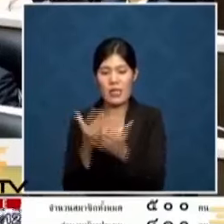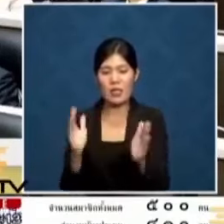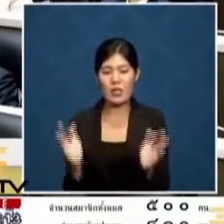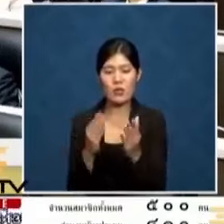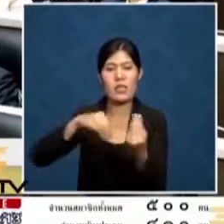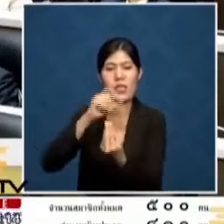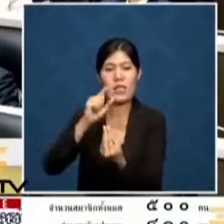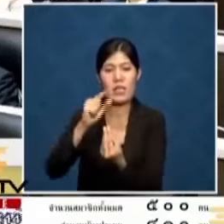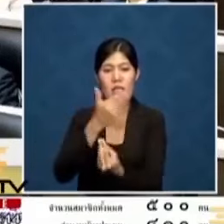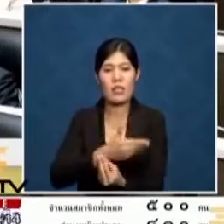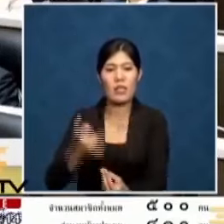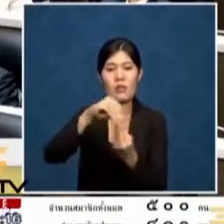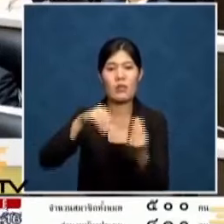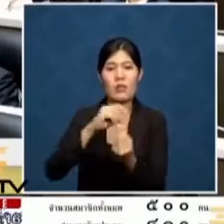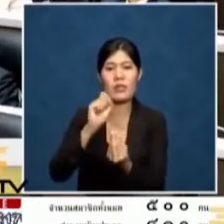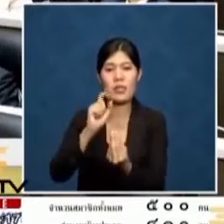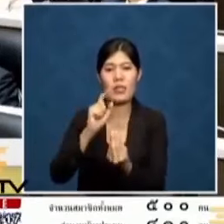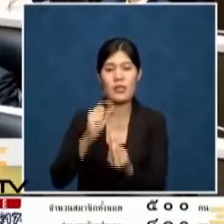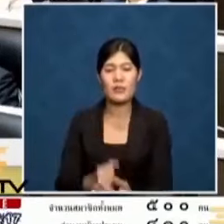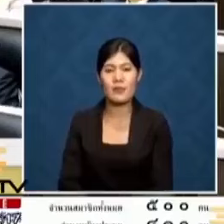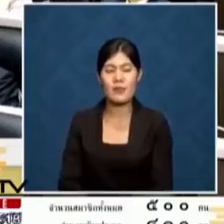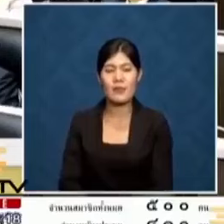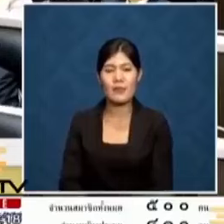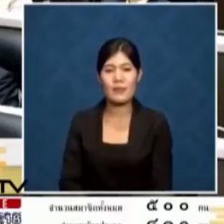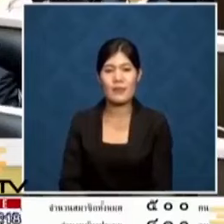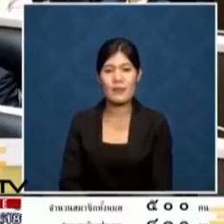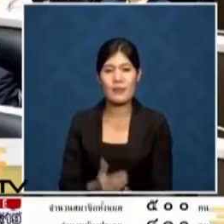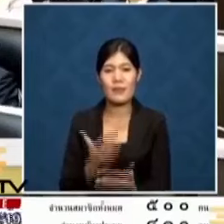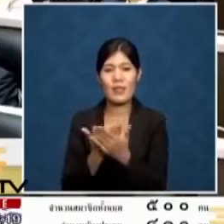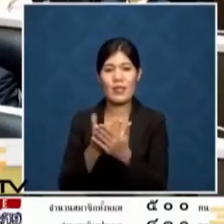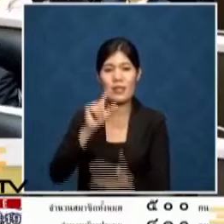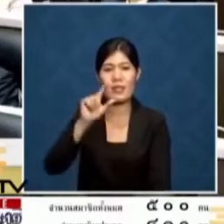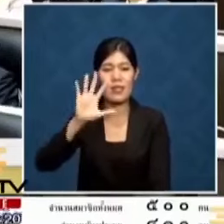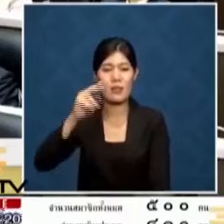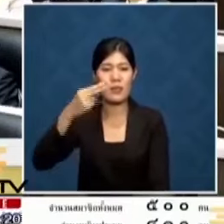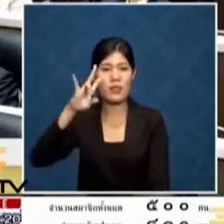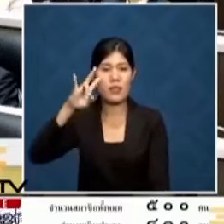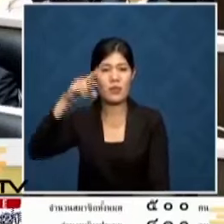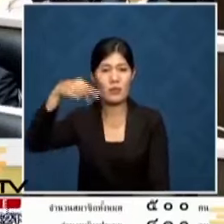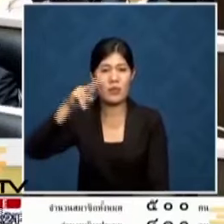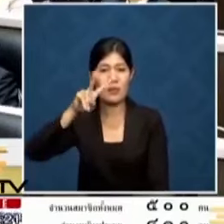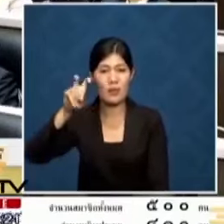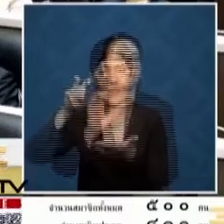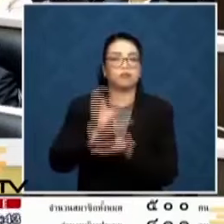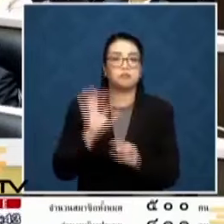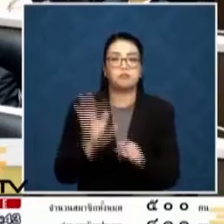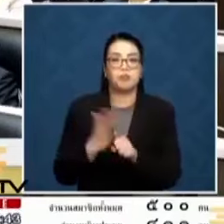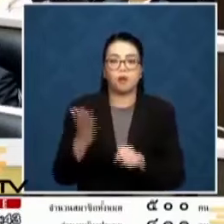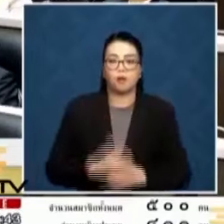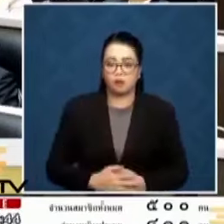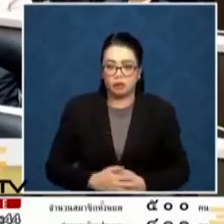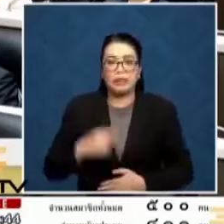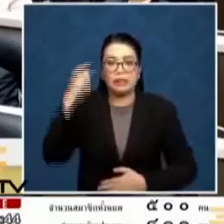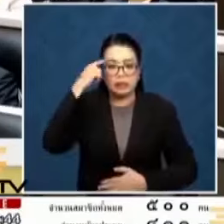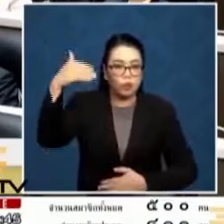157,200 ล้าน ค่ะ นะคุณชัยธวัฒน์บอกว่าแบบนี้เจ๊งไม่ว่าแต่เสียหน้าไม่ได้เพราะดันทุรังนะก็ต้องยอม